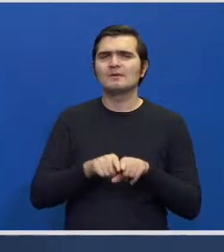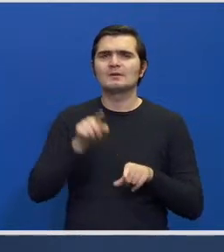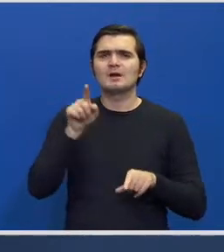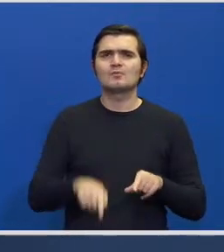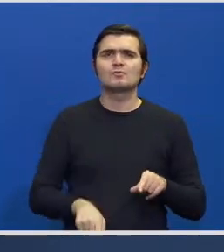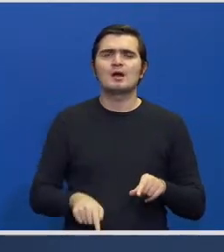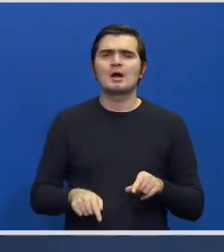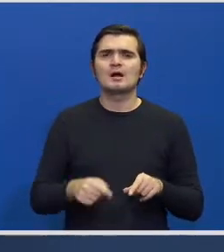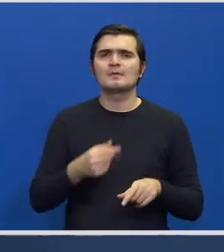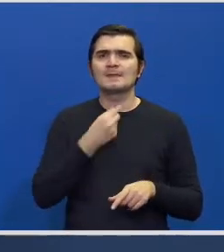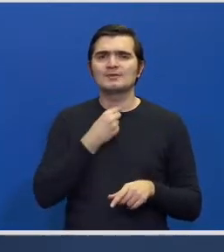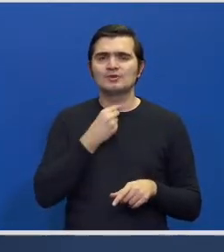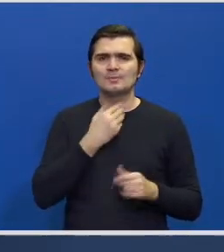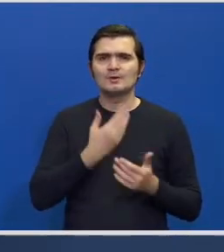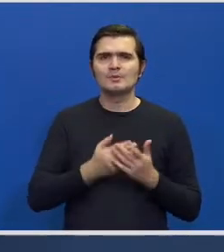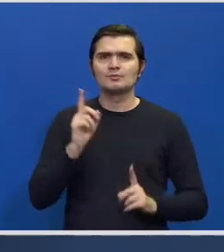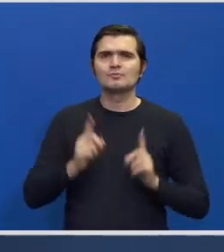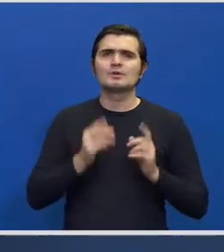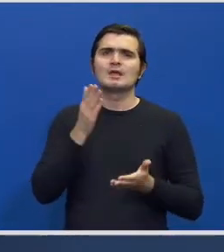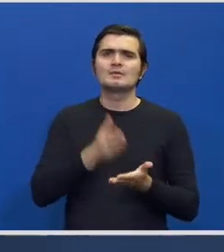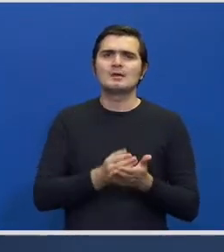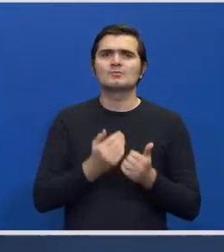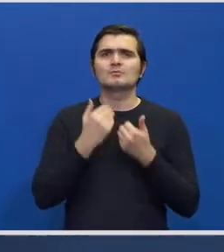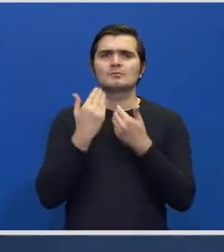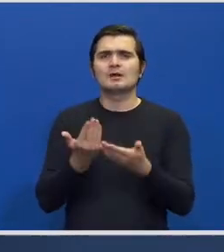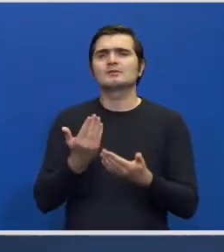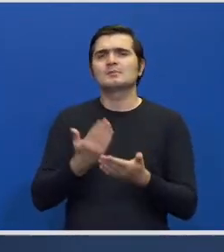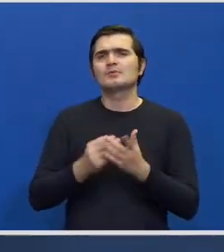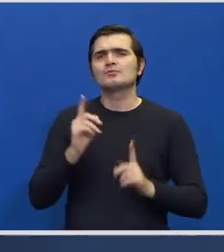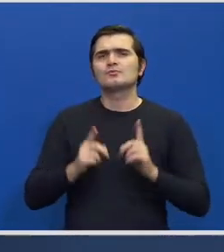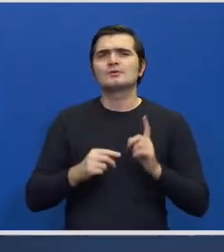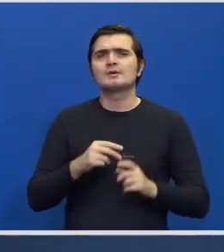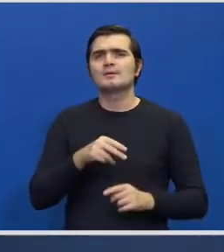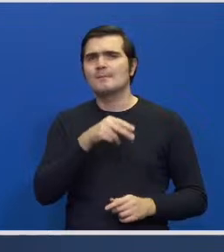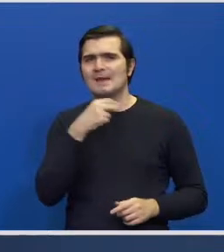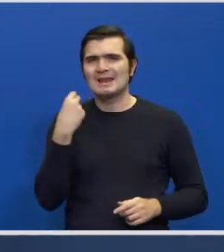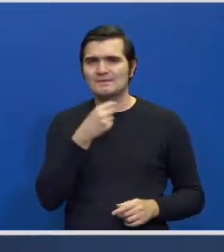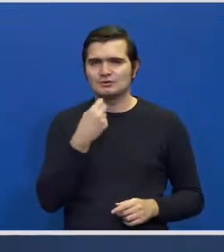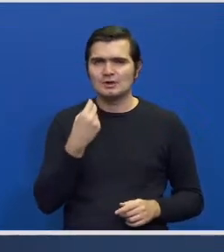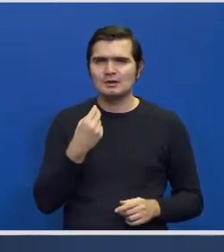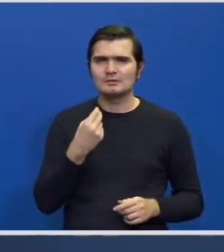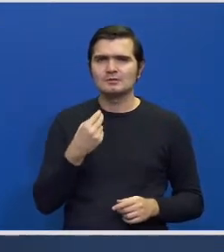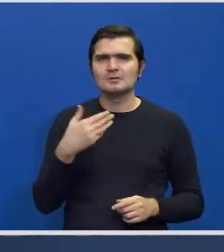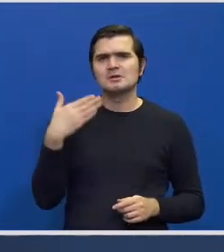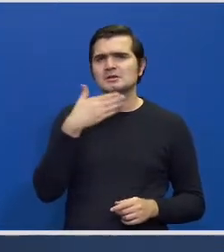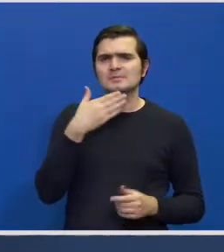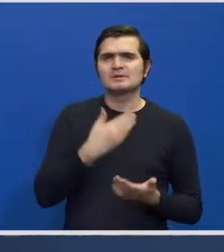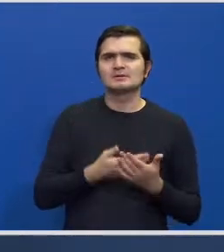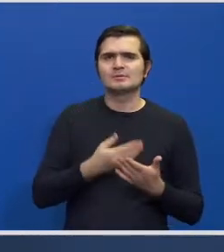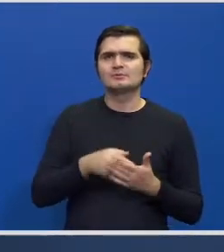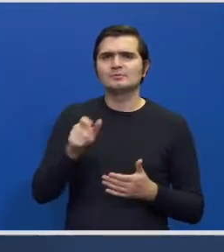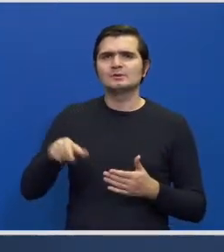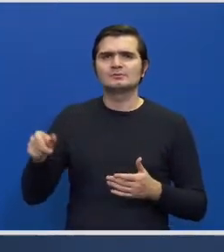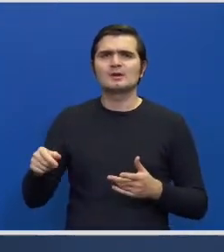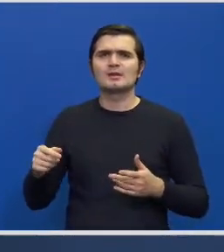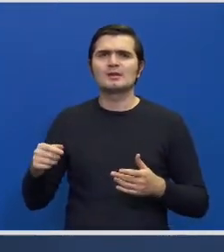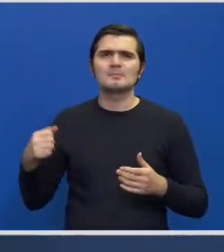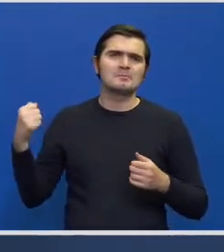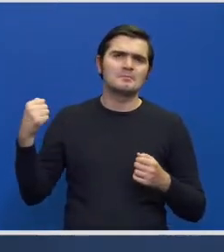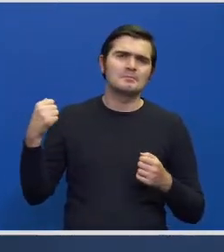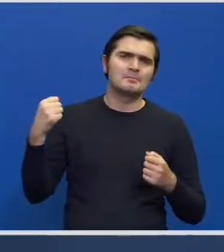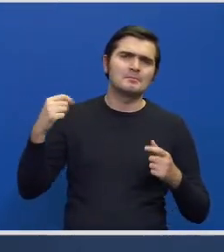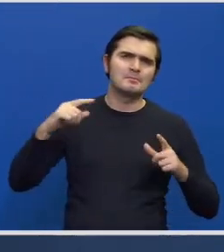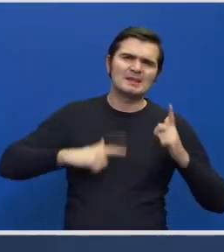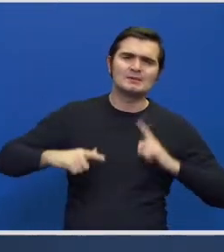acordat pentru luna cuvenit pentru luna decembrie a unor drepturi acordate pentru anumite categorii de beneficiari. Indemnizațiile